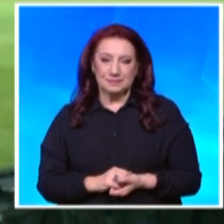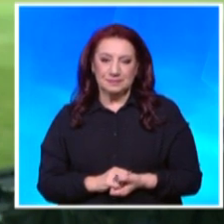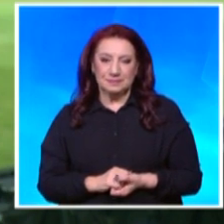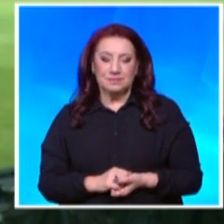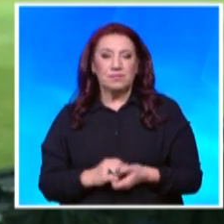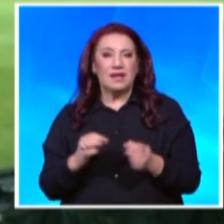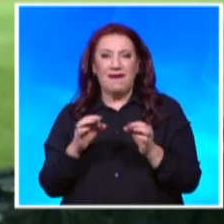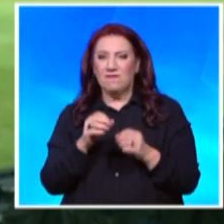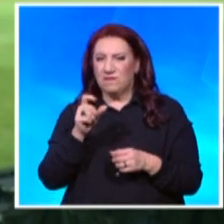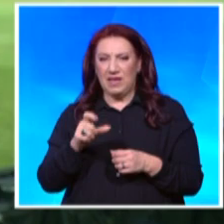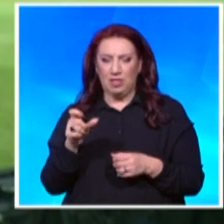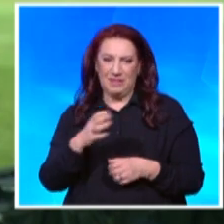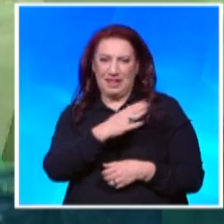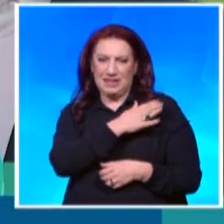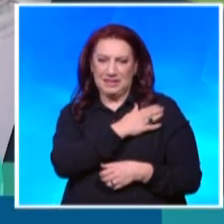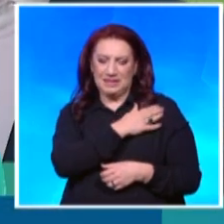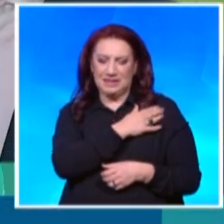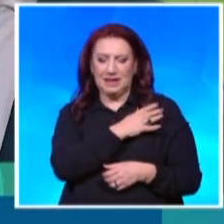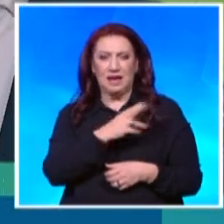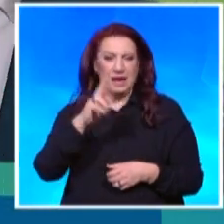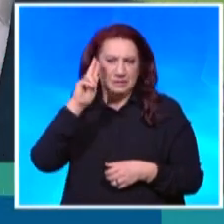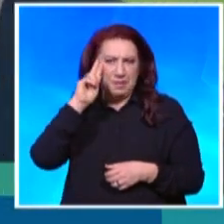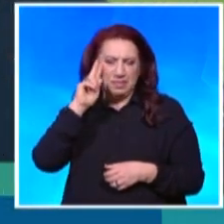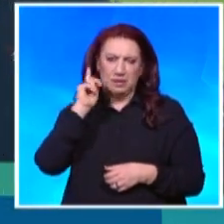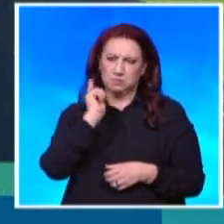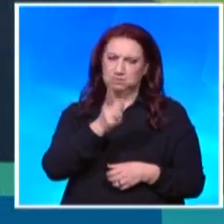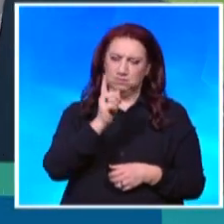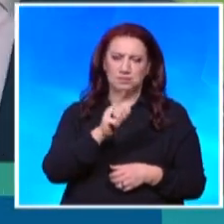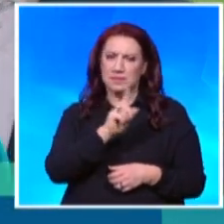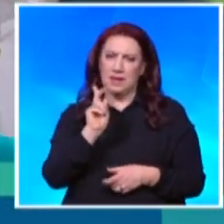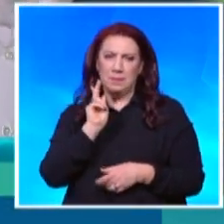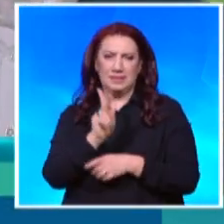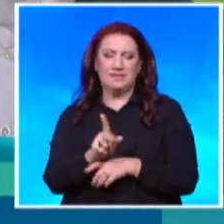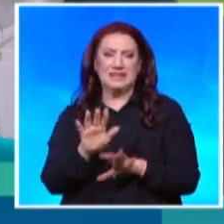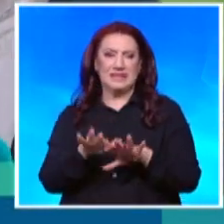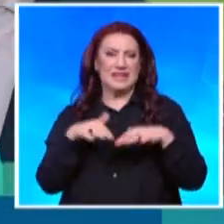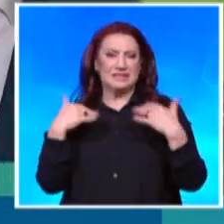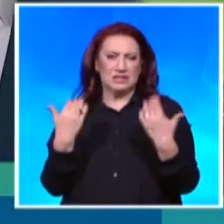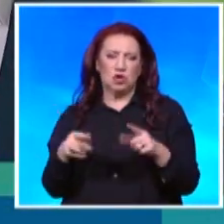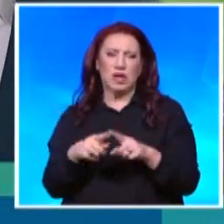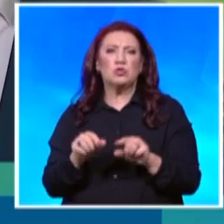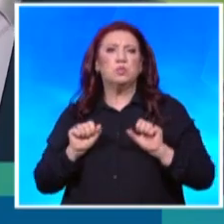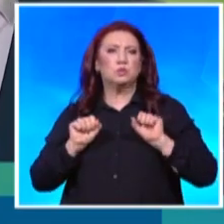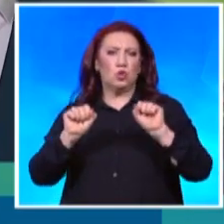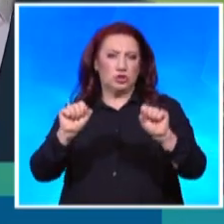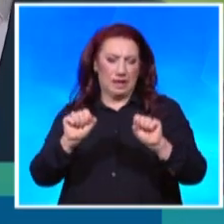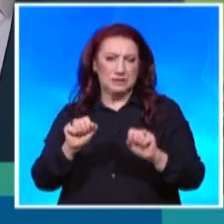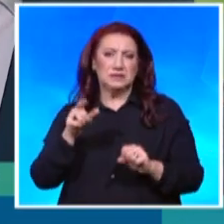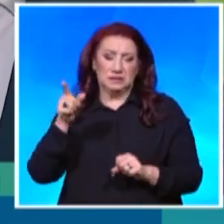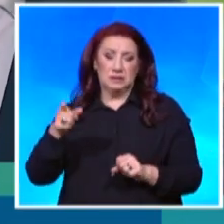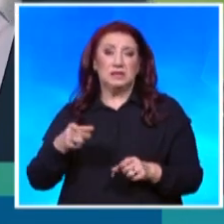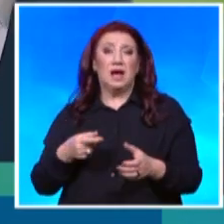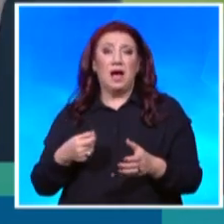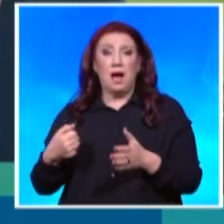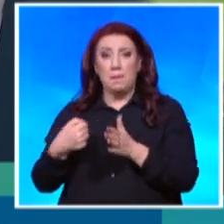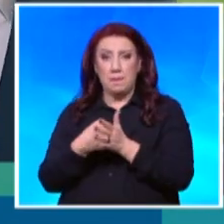Феновете на ЦСКА иначе изпълниха своята закана да не бъдат на този стадион в Бистрица в знак на протеста с решението на БФС двубоя да се проведе тук. В